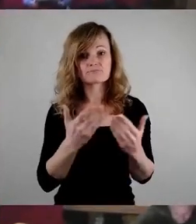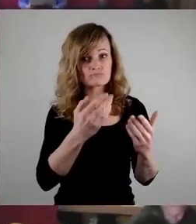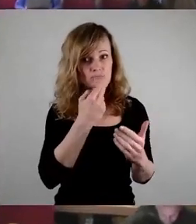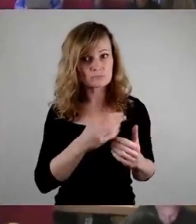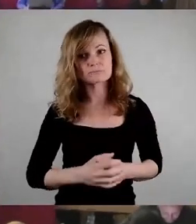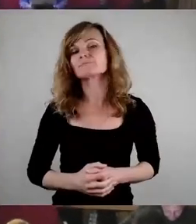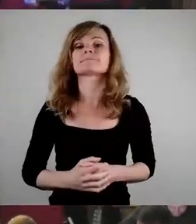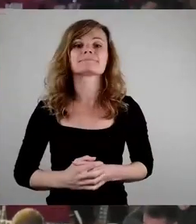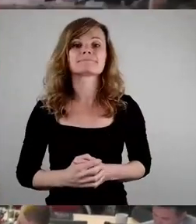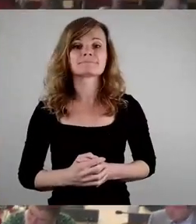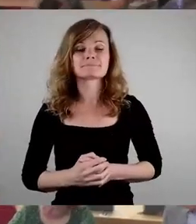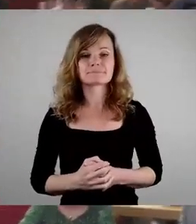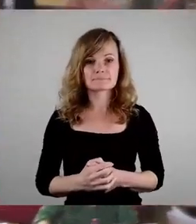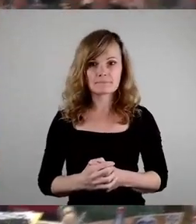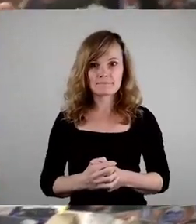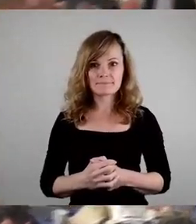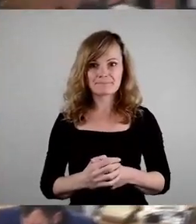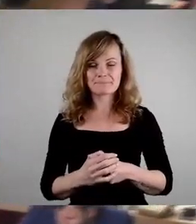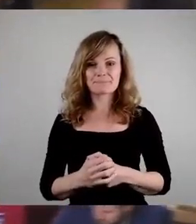einzubringen.